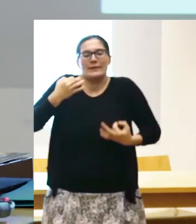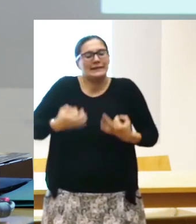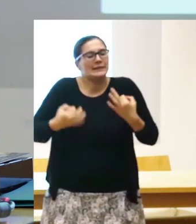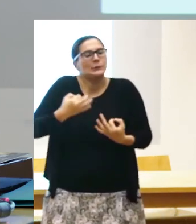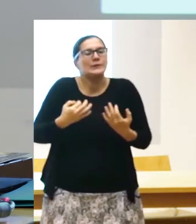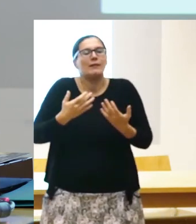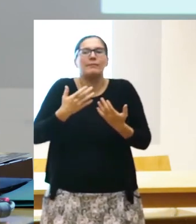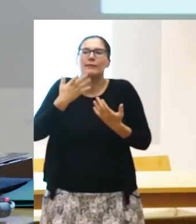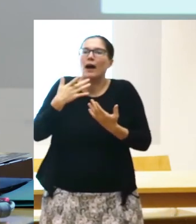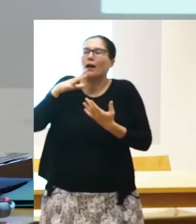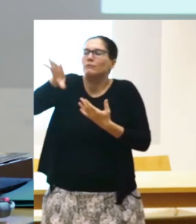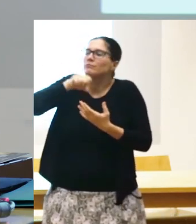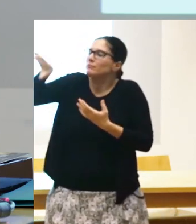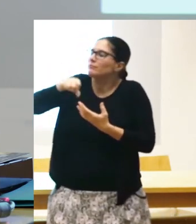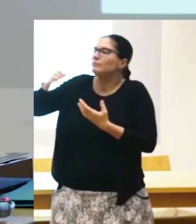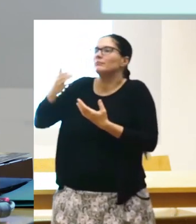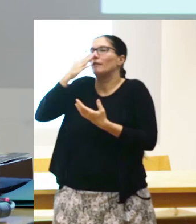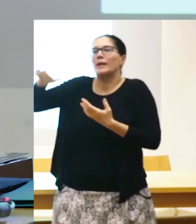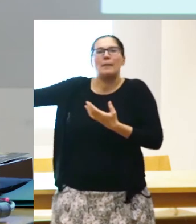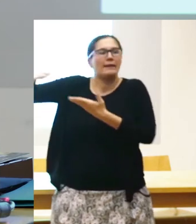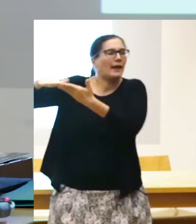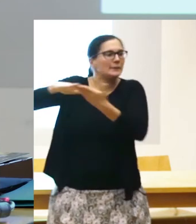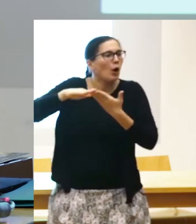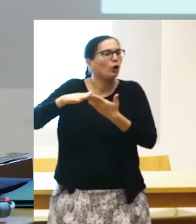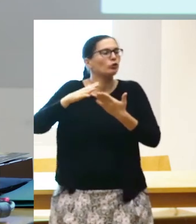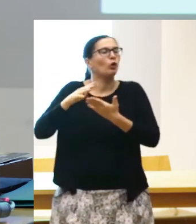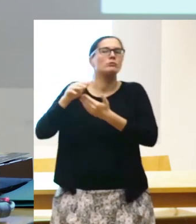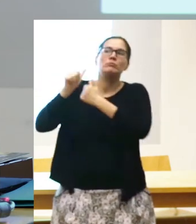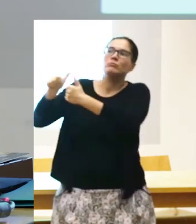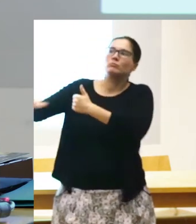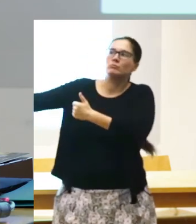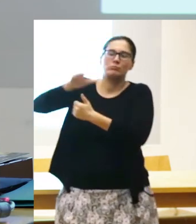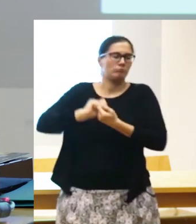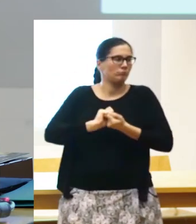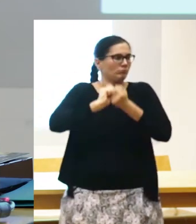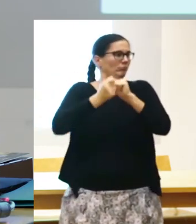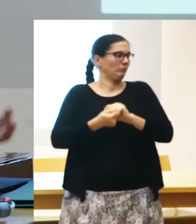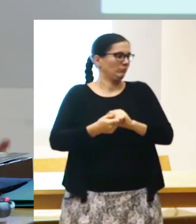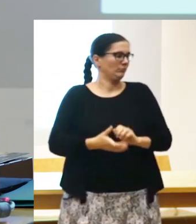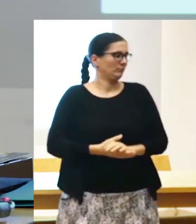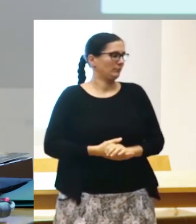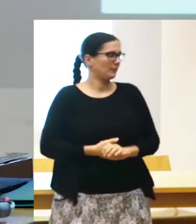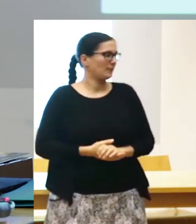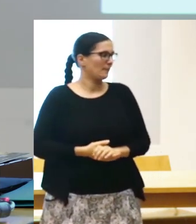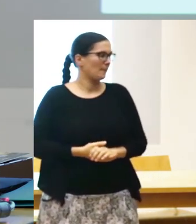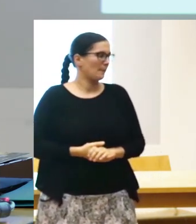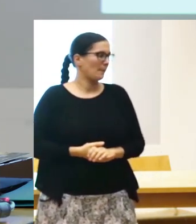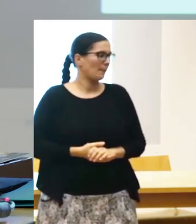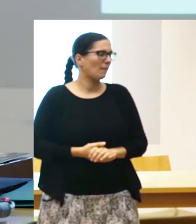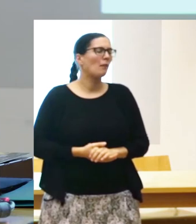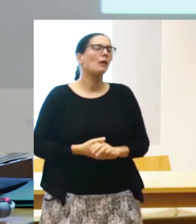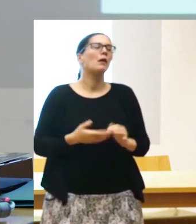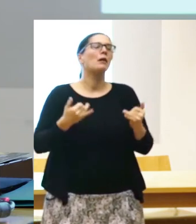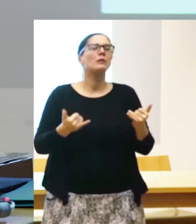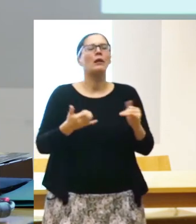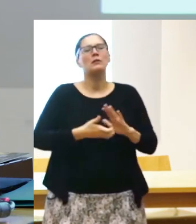které jsou zvenku a které znamenají nějakou participaci toho okolí. Nebudu tady unavovat